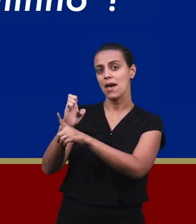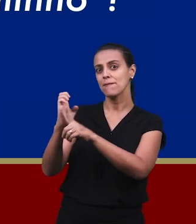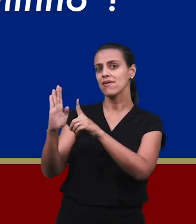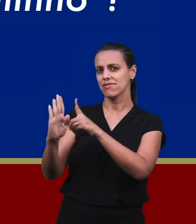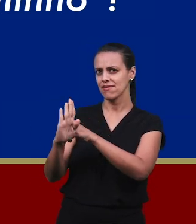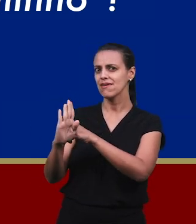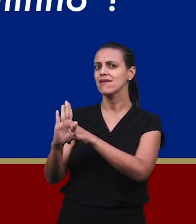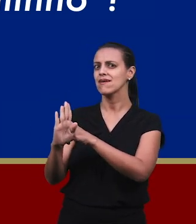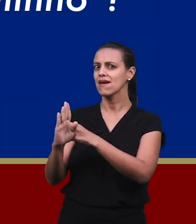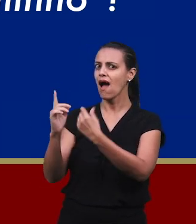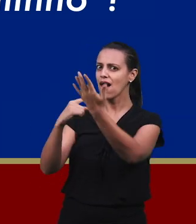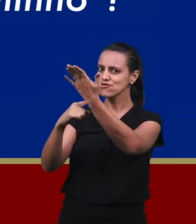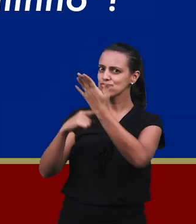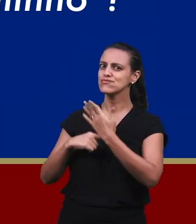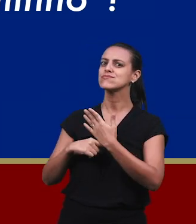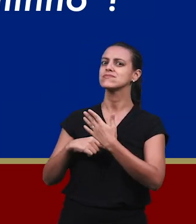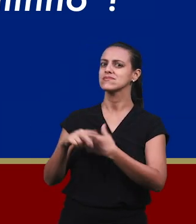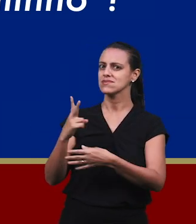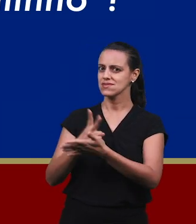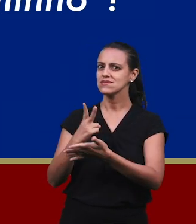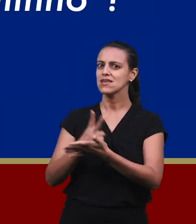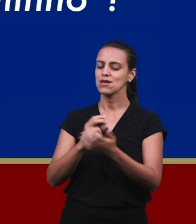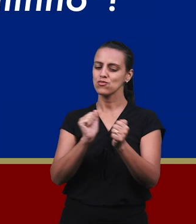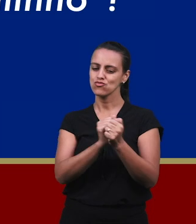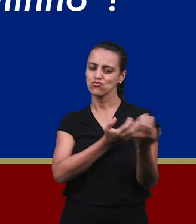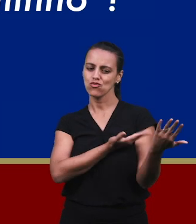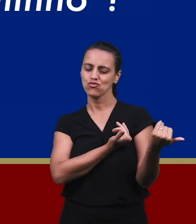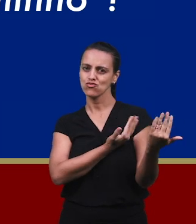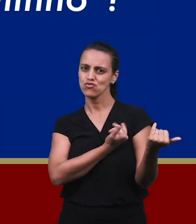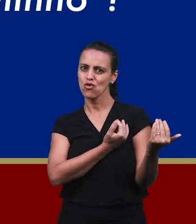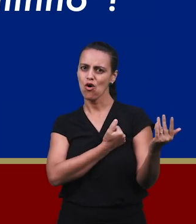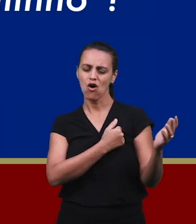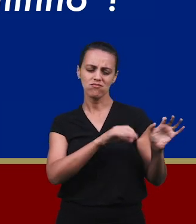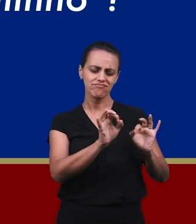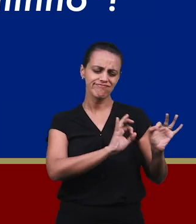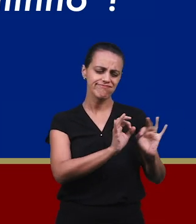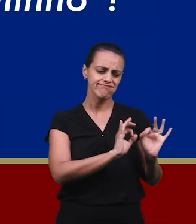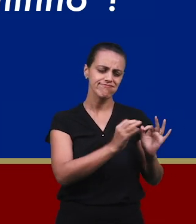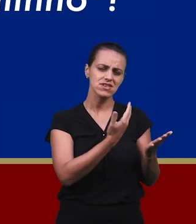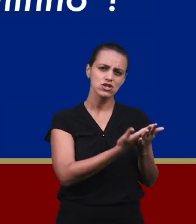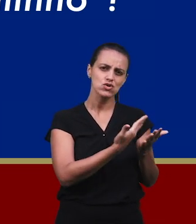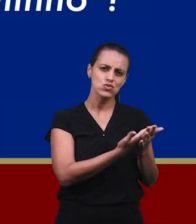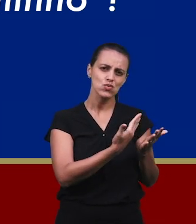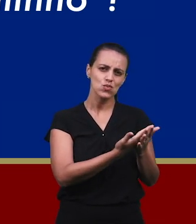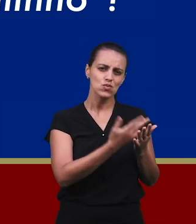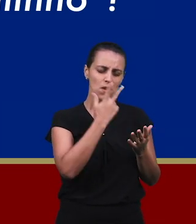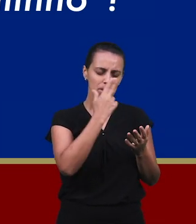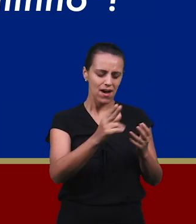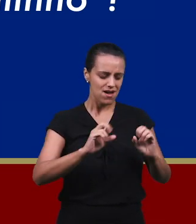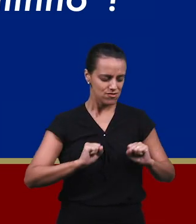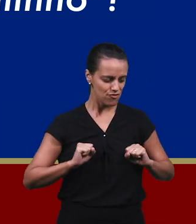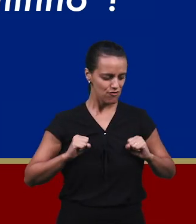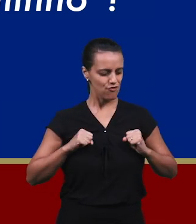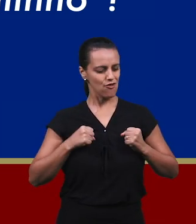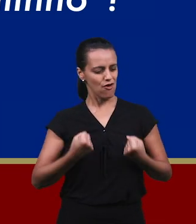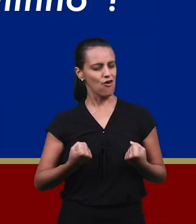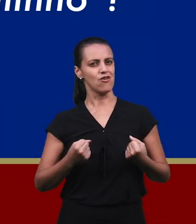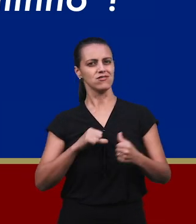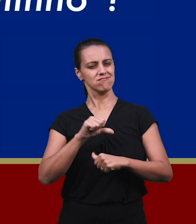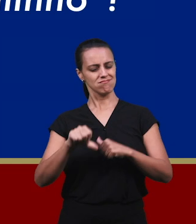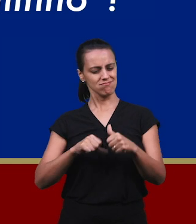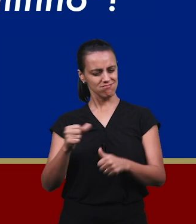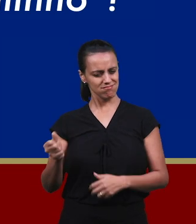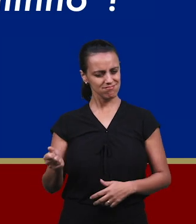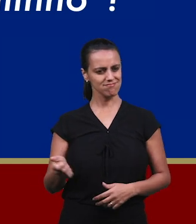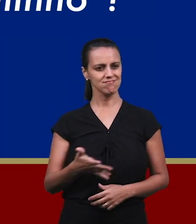dominicale ensemble avec les jeunes. Les études nous renouvellent, fortifient et